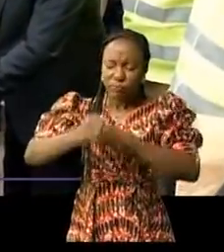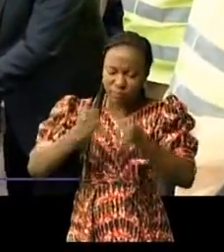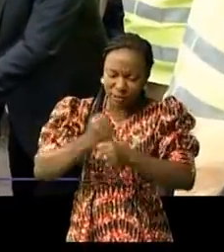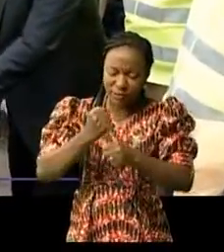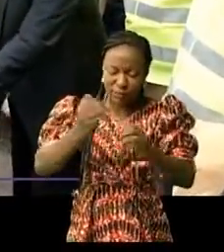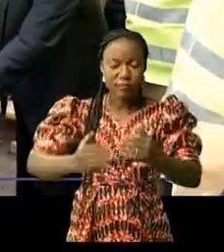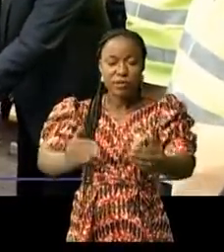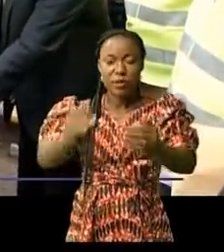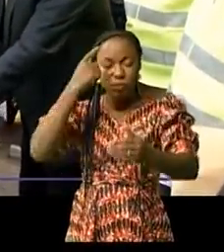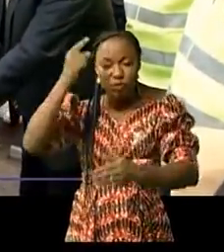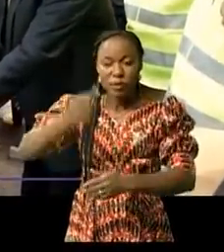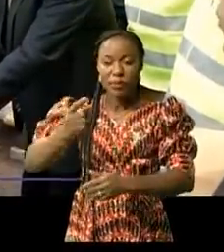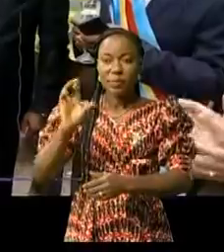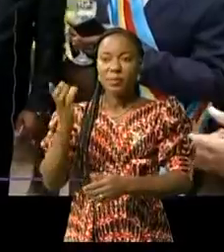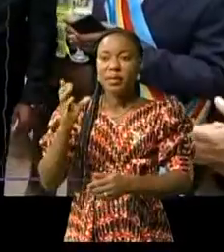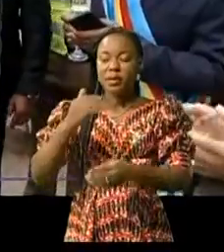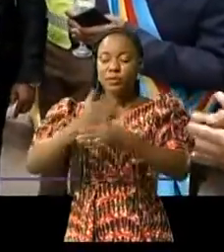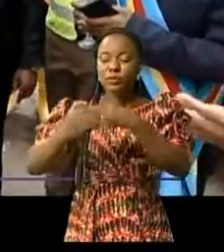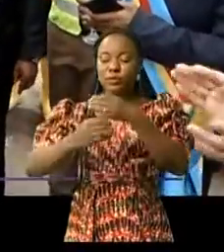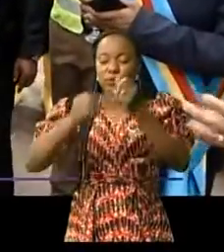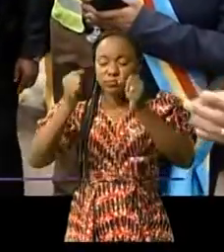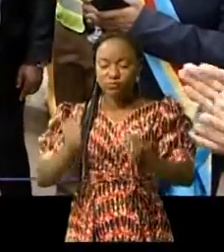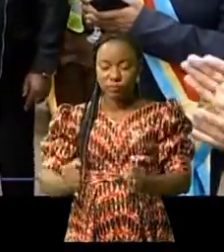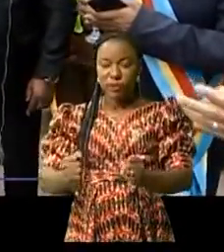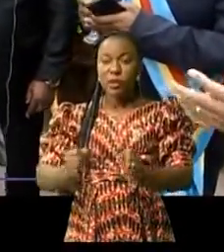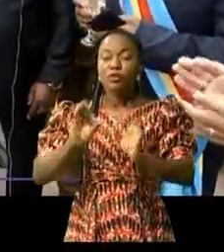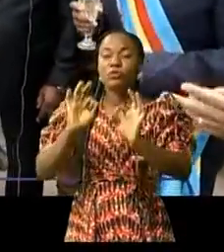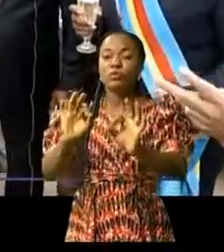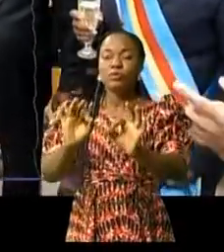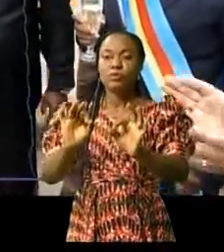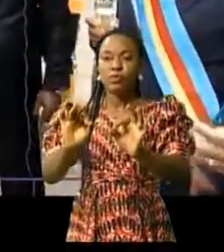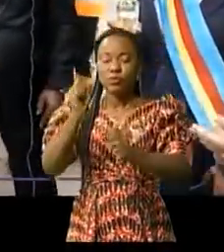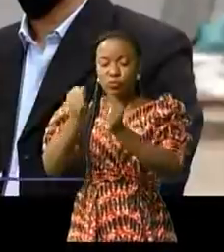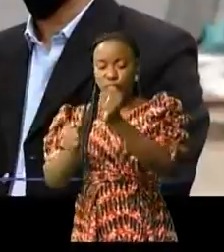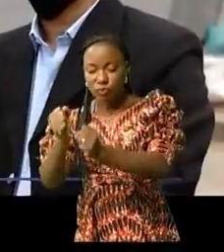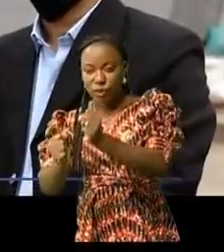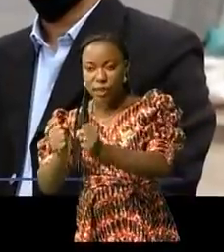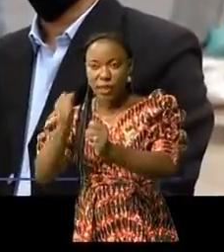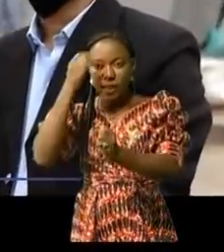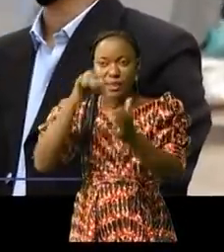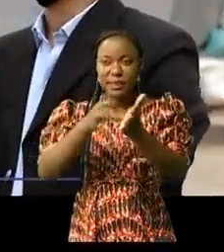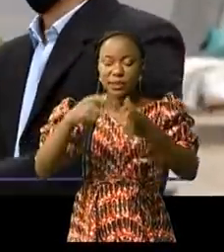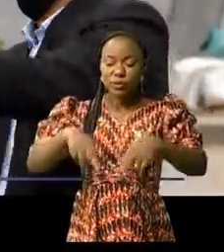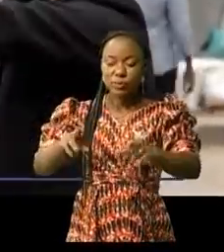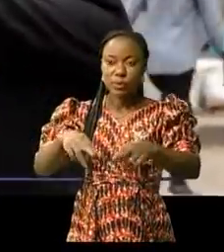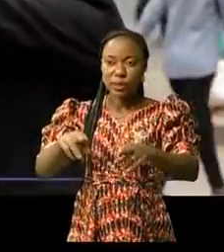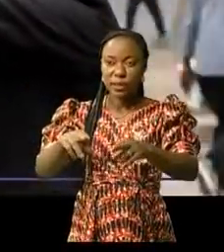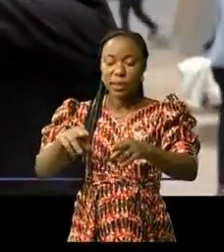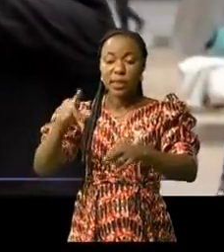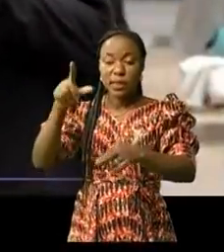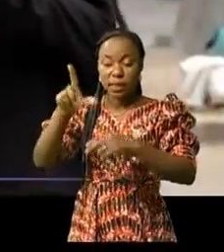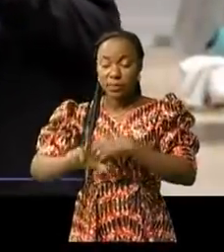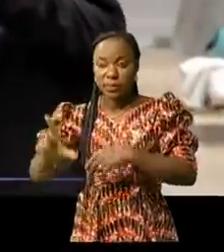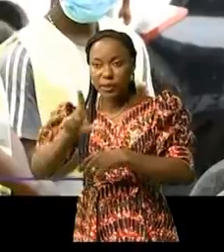première pierre de construction à kinshasa des parties moderne de véhicules à la 7e rue limete à côté de la passerelle